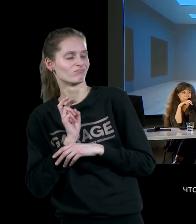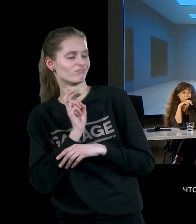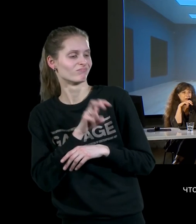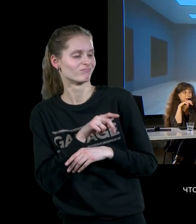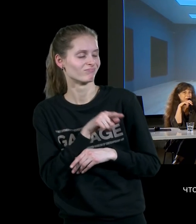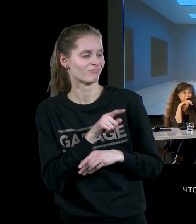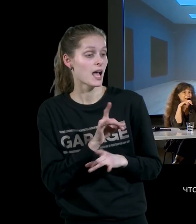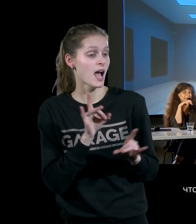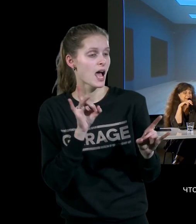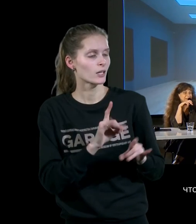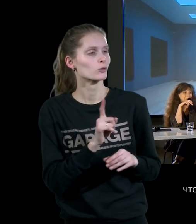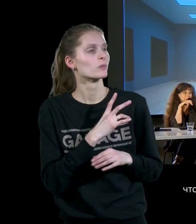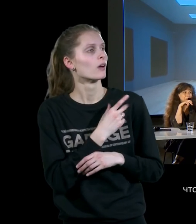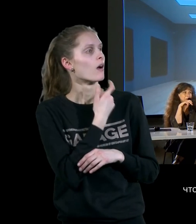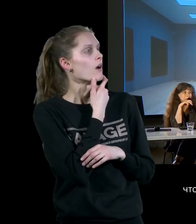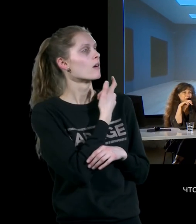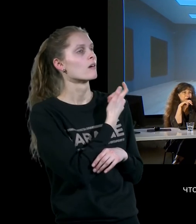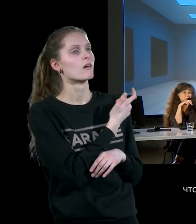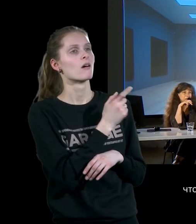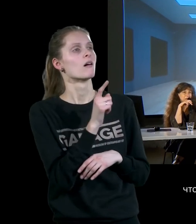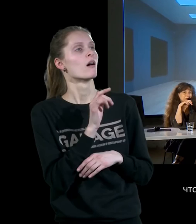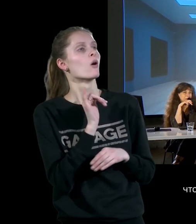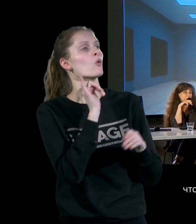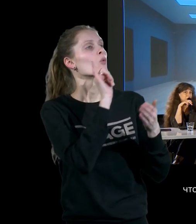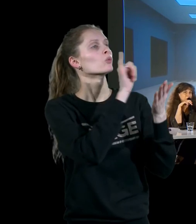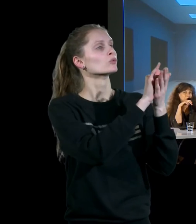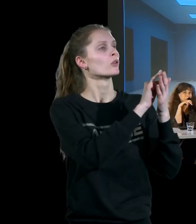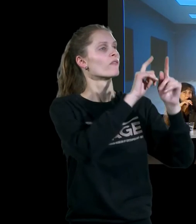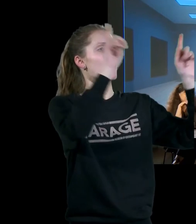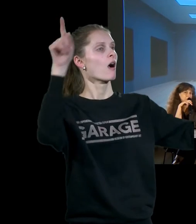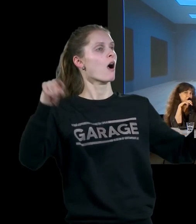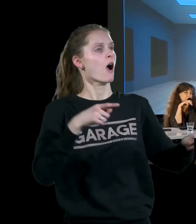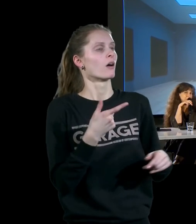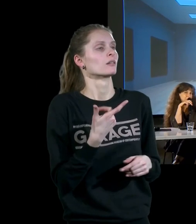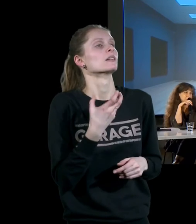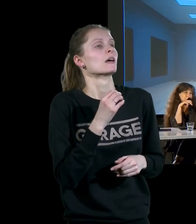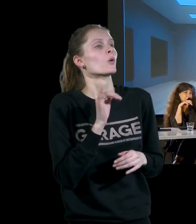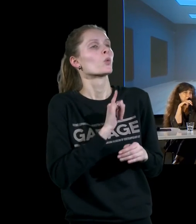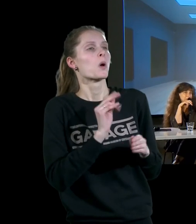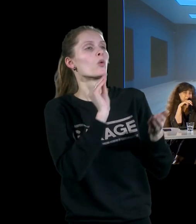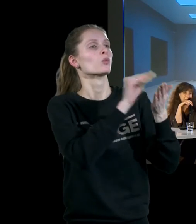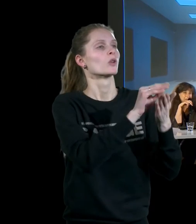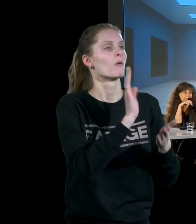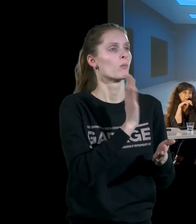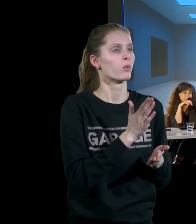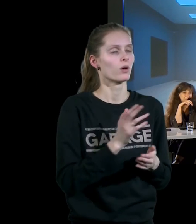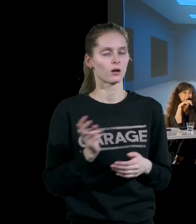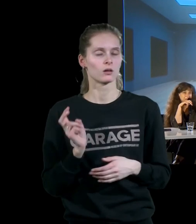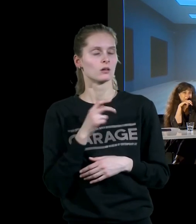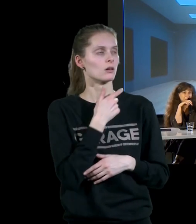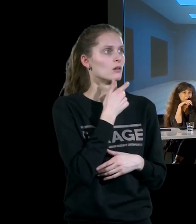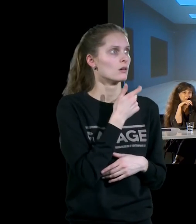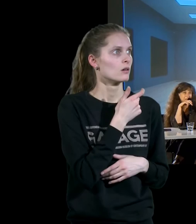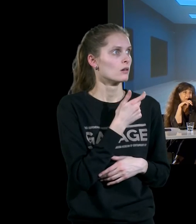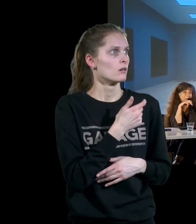его произведения. И когда он туда приходит и возвращается оттуда, он приходит в такое возмущение, что он отказывается давать